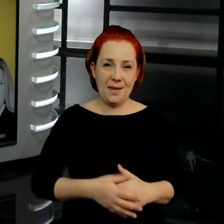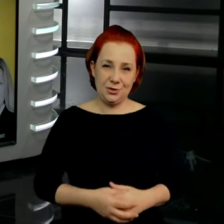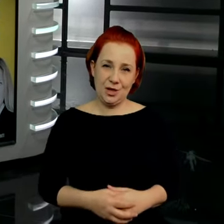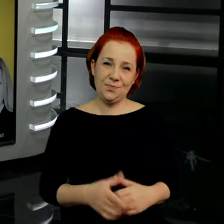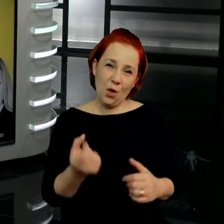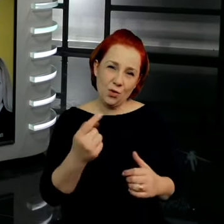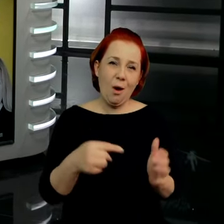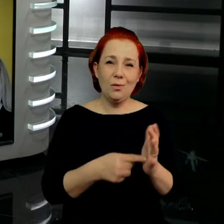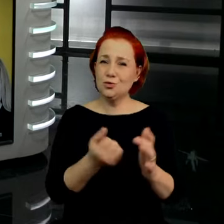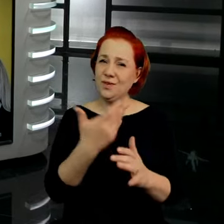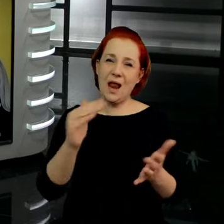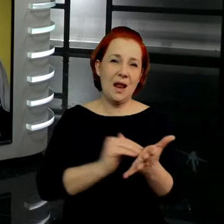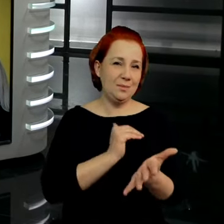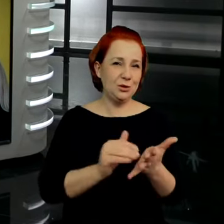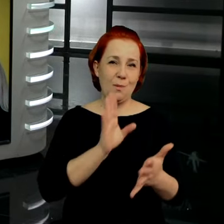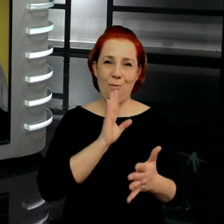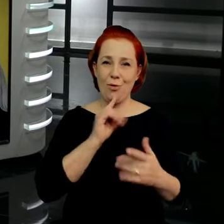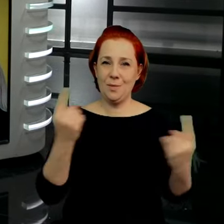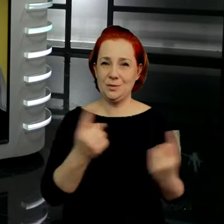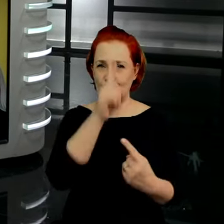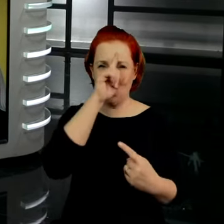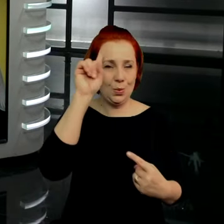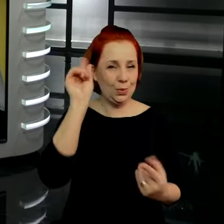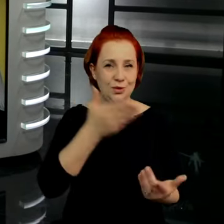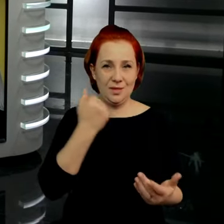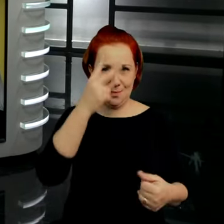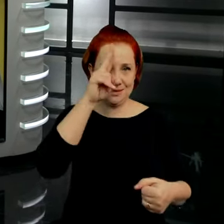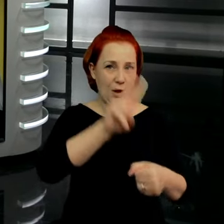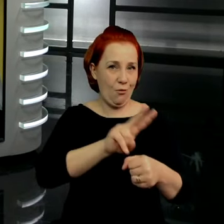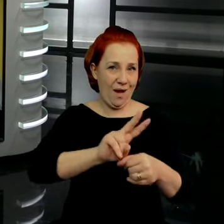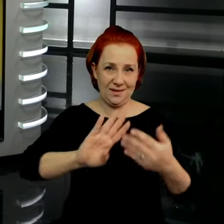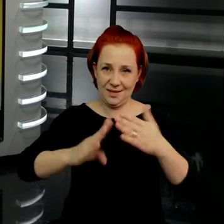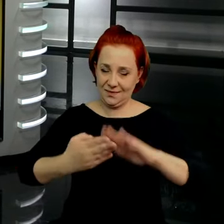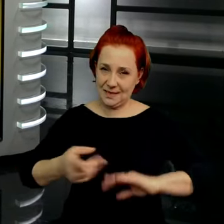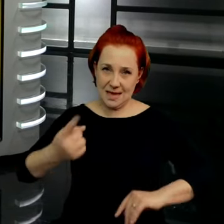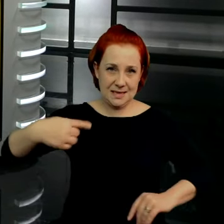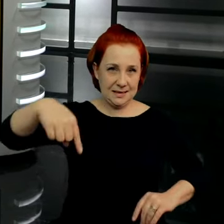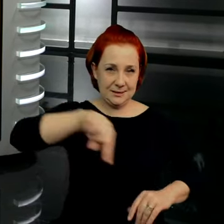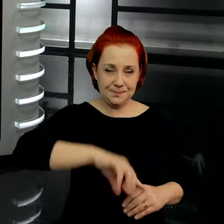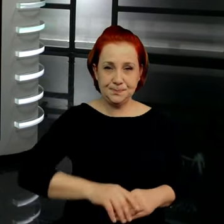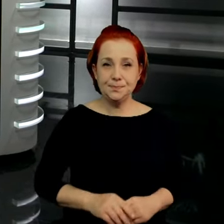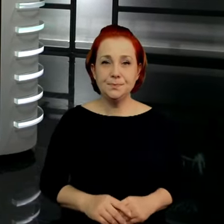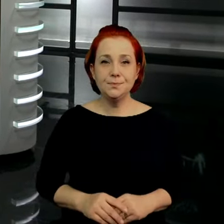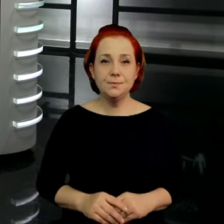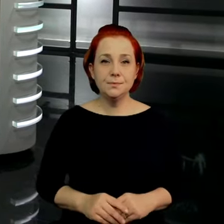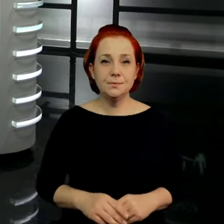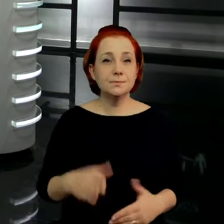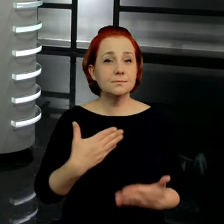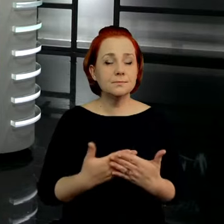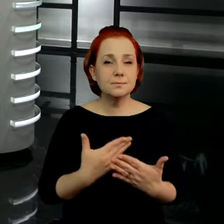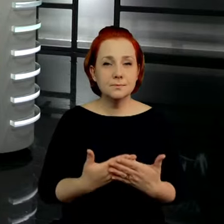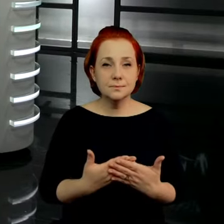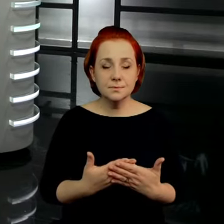miesięcy. Być może dlatego tak mocno przeżyliśmy